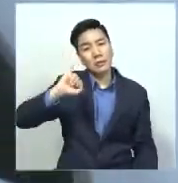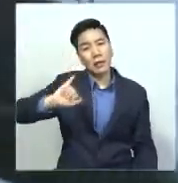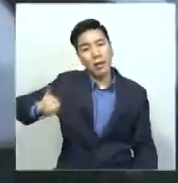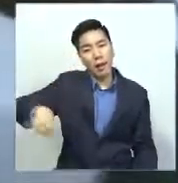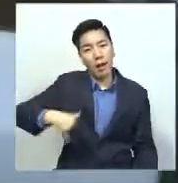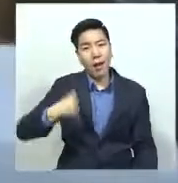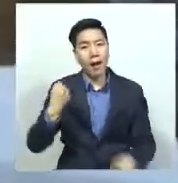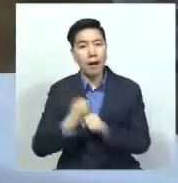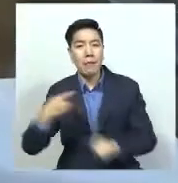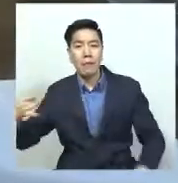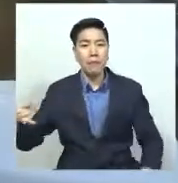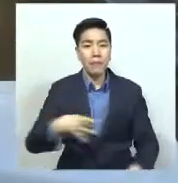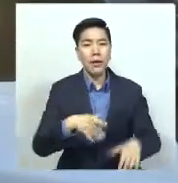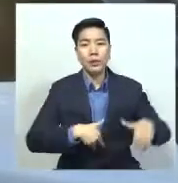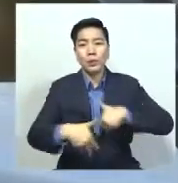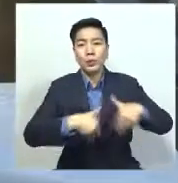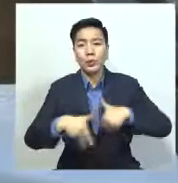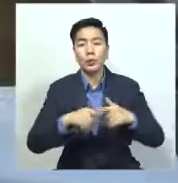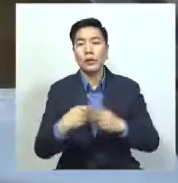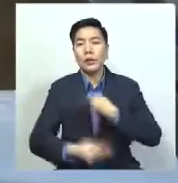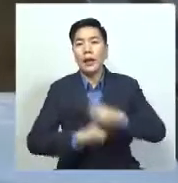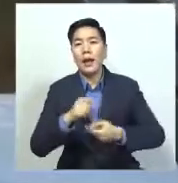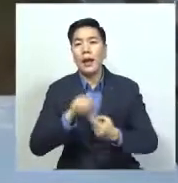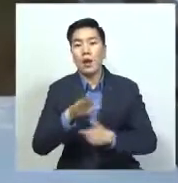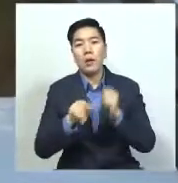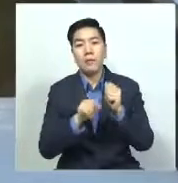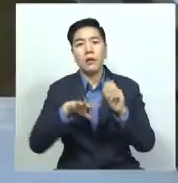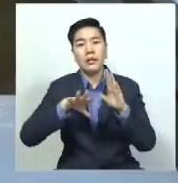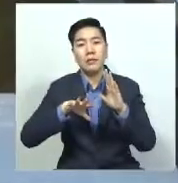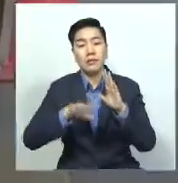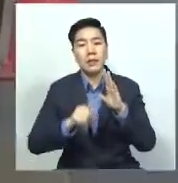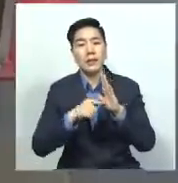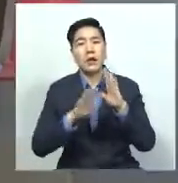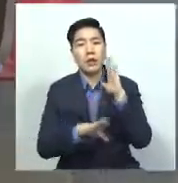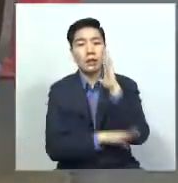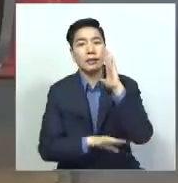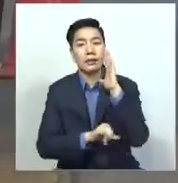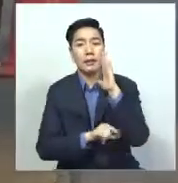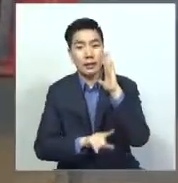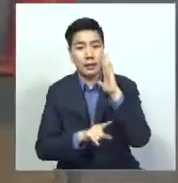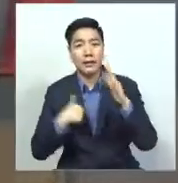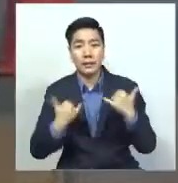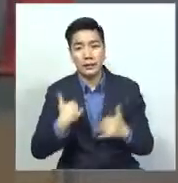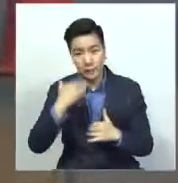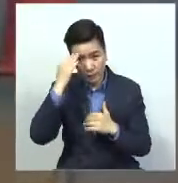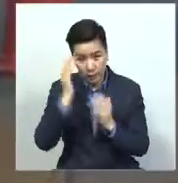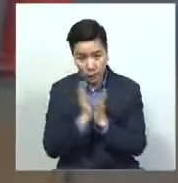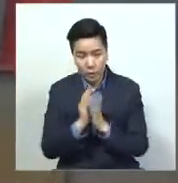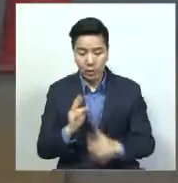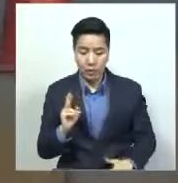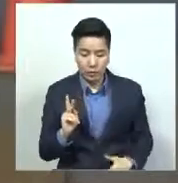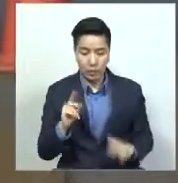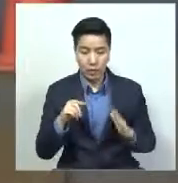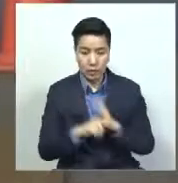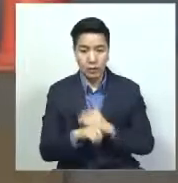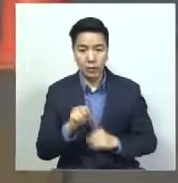แฝงตัวเข้ามาก่อเหตุในย่านชุมชนย่านการค้าในเขตเมืองยะลาทางด้านของพลตำรวจตรีกฤษดาแก้วจัน